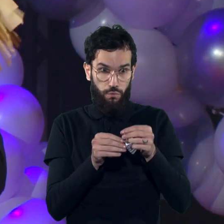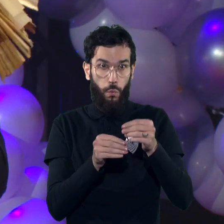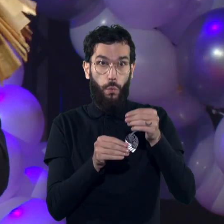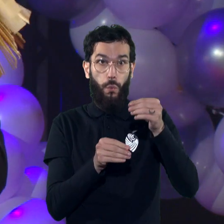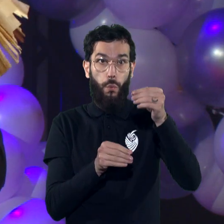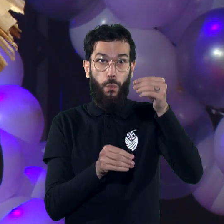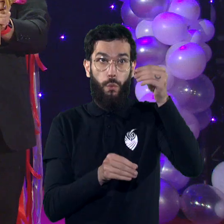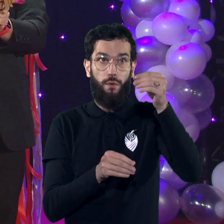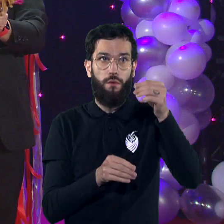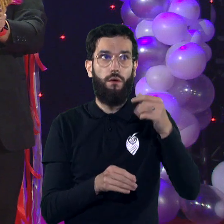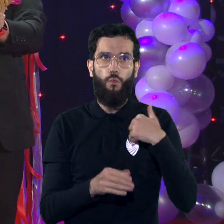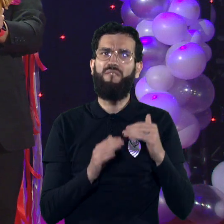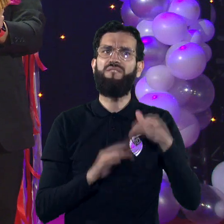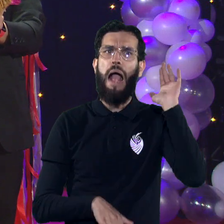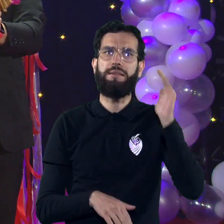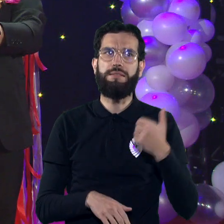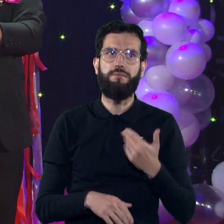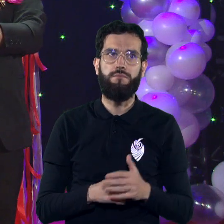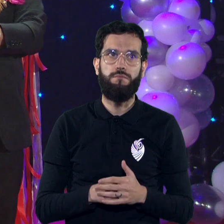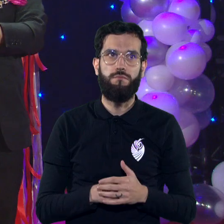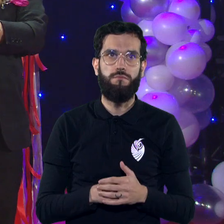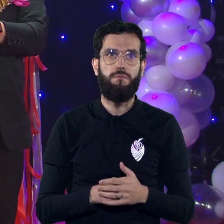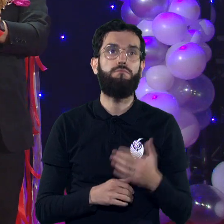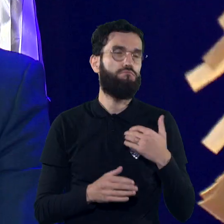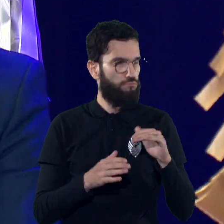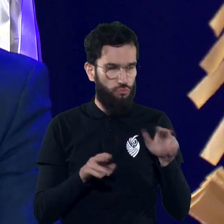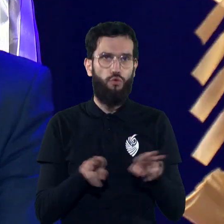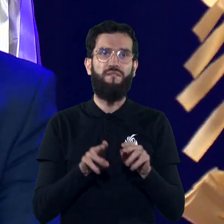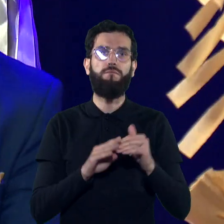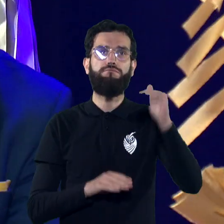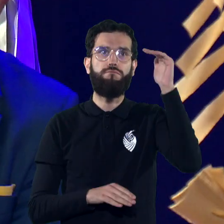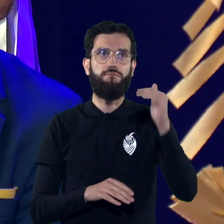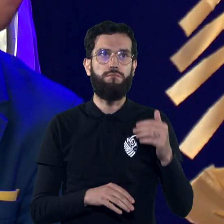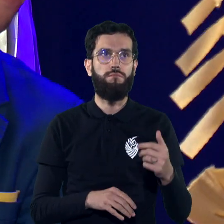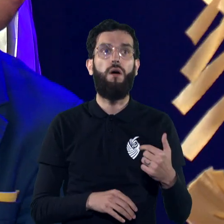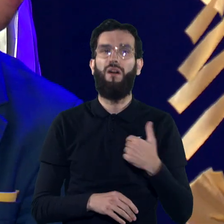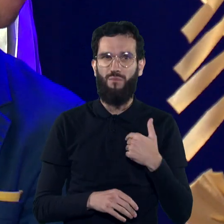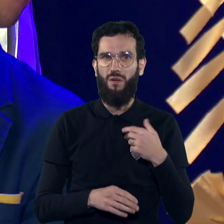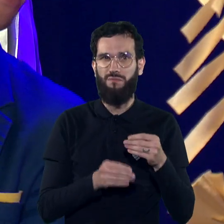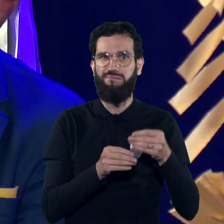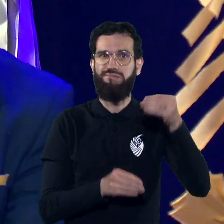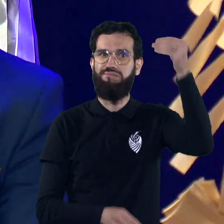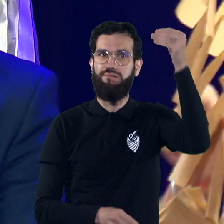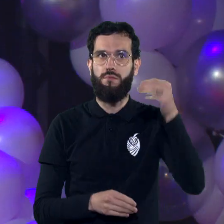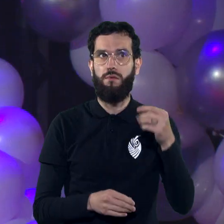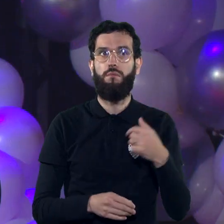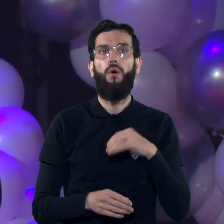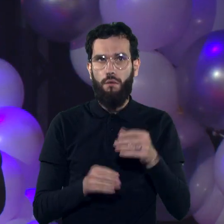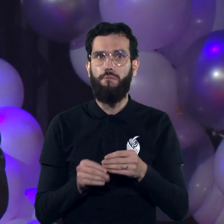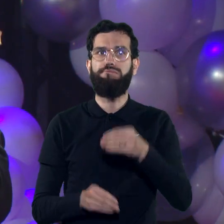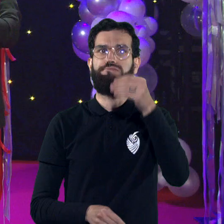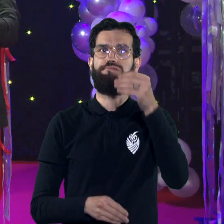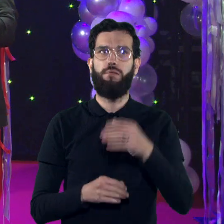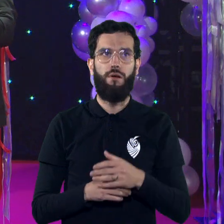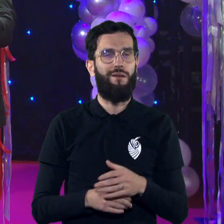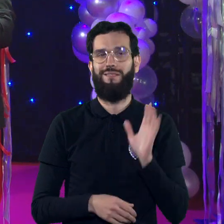rásť. Moja vie viac rásť. Moja vie viac rásť. Ešte raz. Moja vie viac rásť. Moja ešte